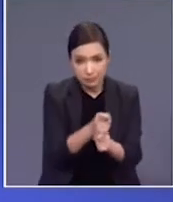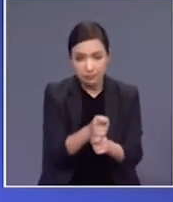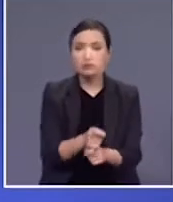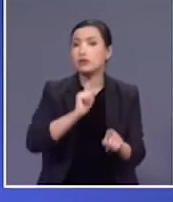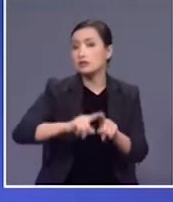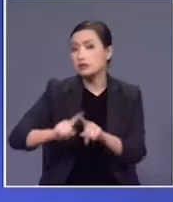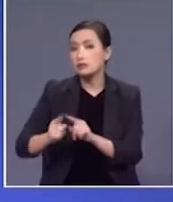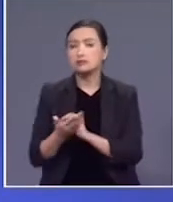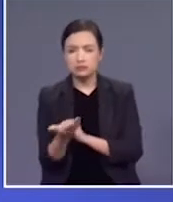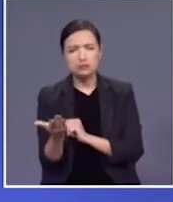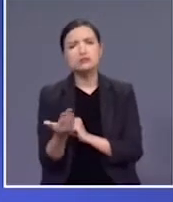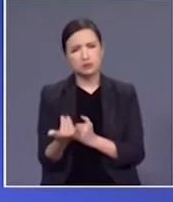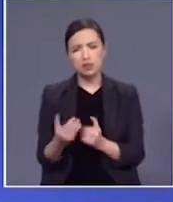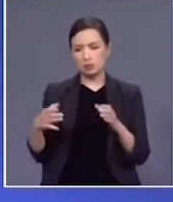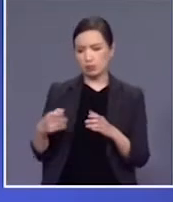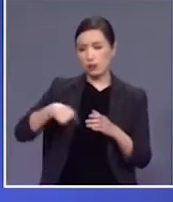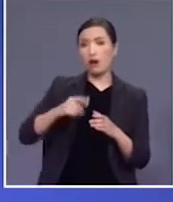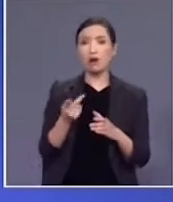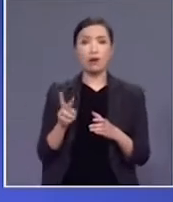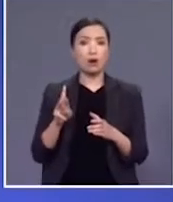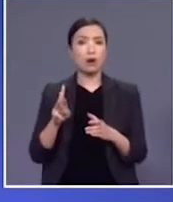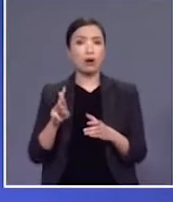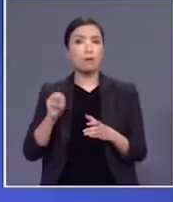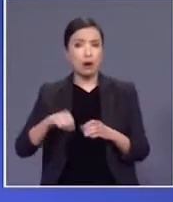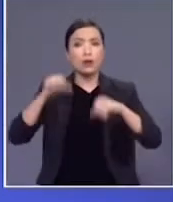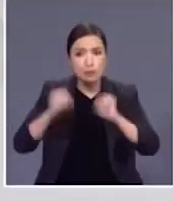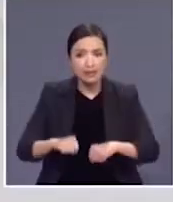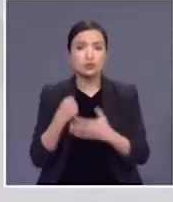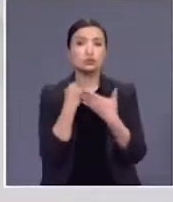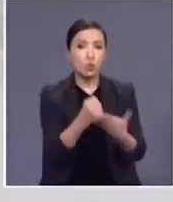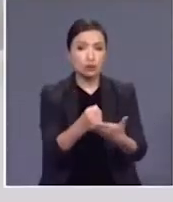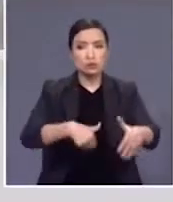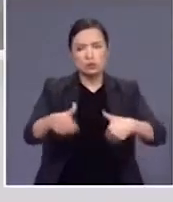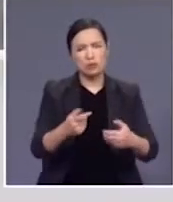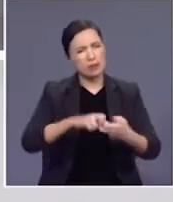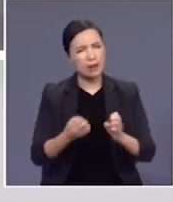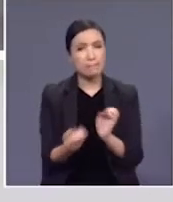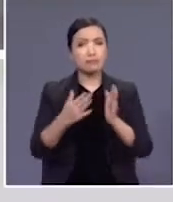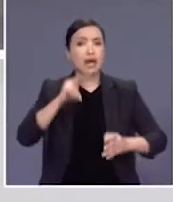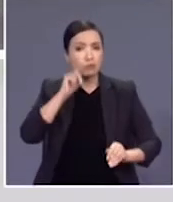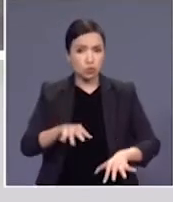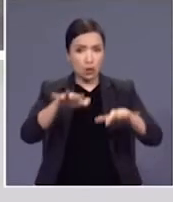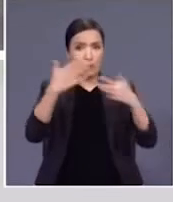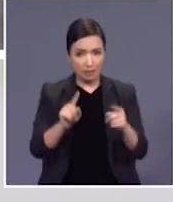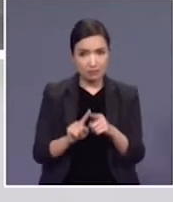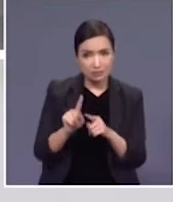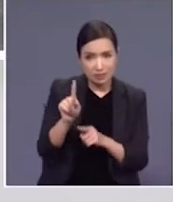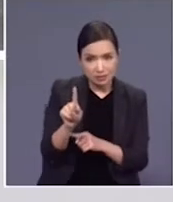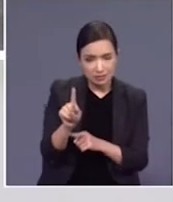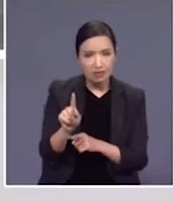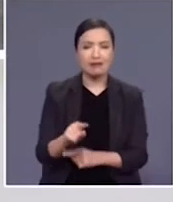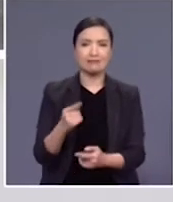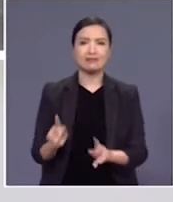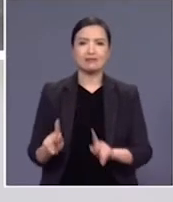ต่างๆนั้นที่ประชุมคณะรัฐมนตรีได้อนุมัติมาตรการช่วยเหลือประชาชนผู้ประสบอุทกภัยดังนี้1. มาตรการด้านการค